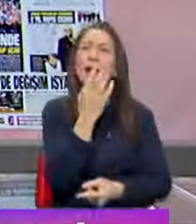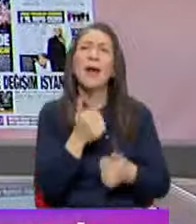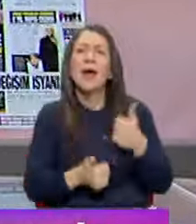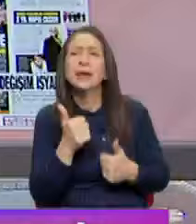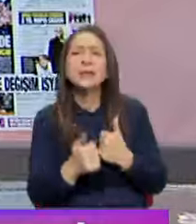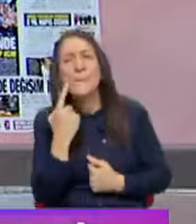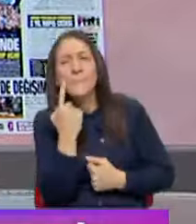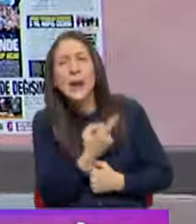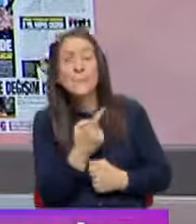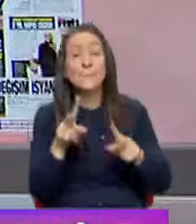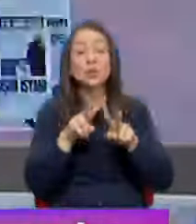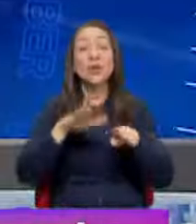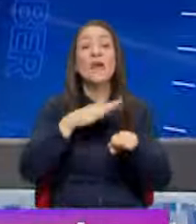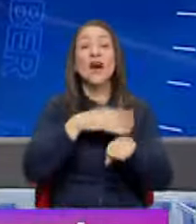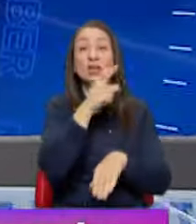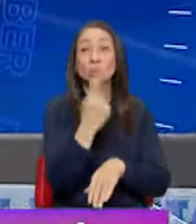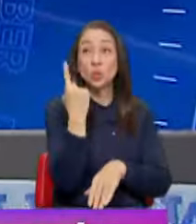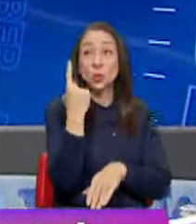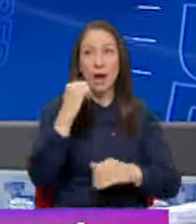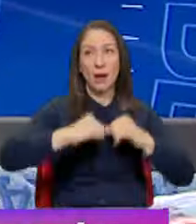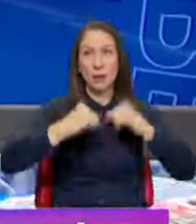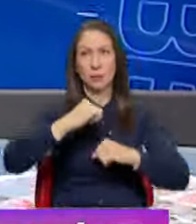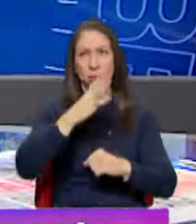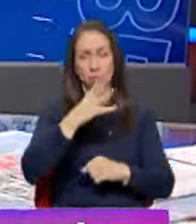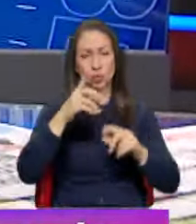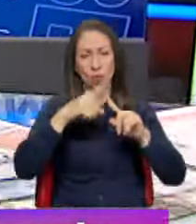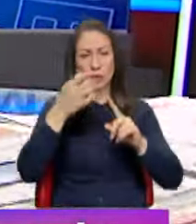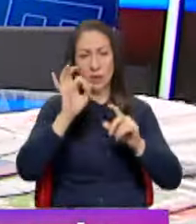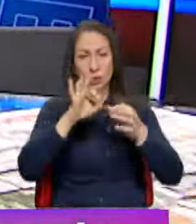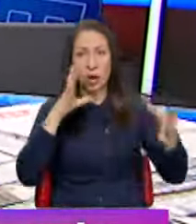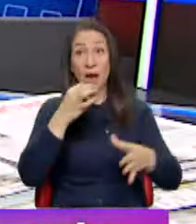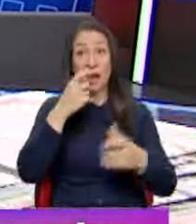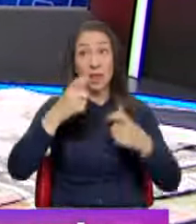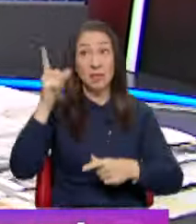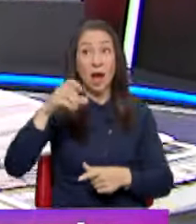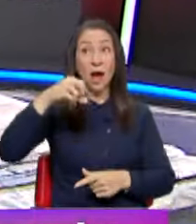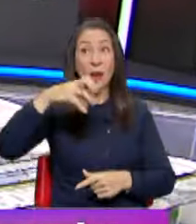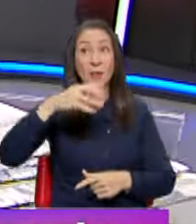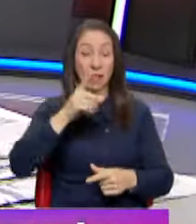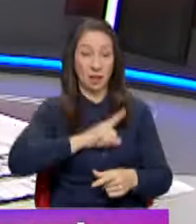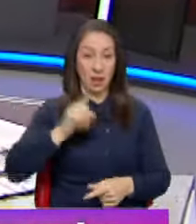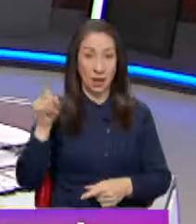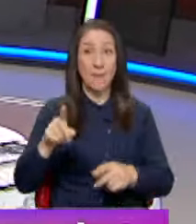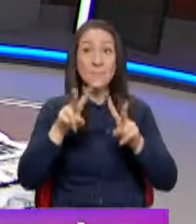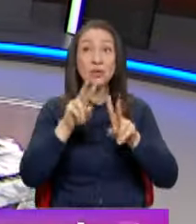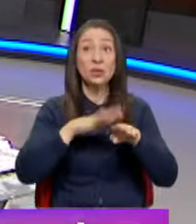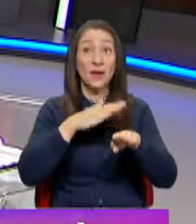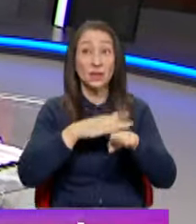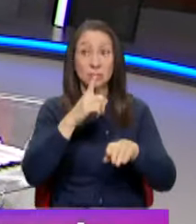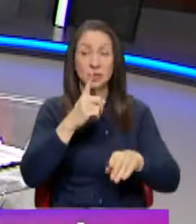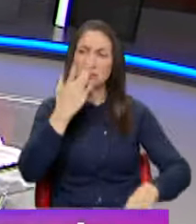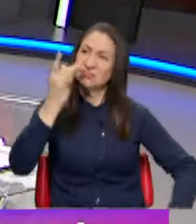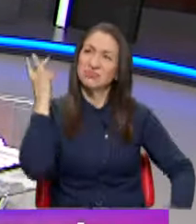yarışına bakalım Mansur Yavaş rakibi biliyorsunuz Ankara'da Ak parin adayı mans yavaş